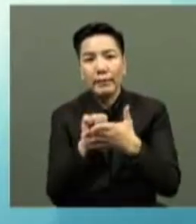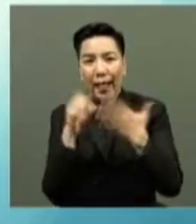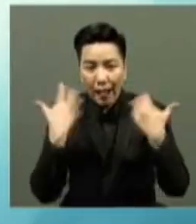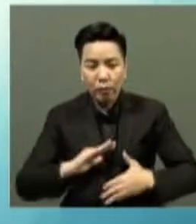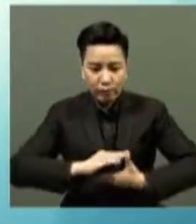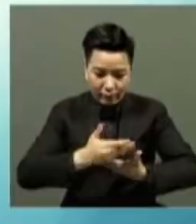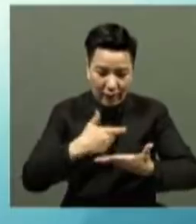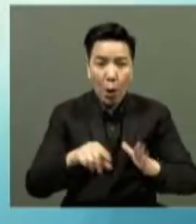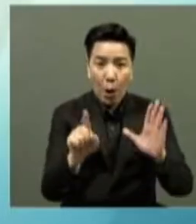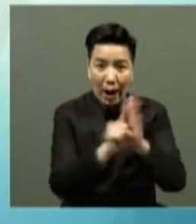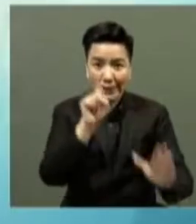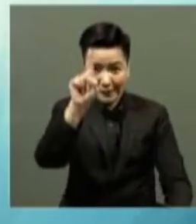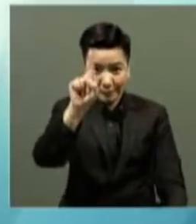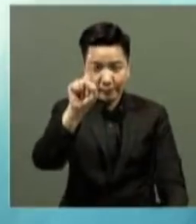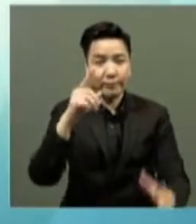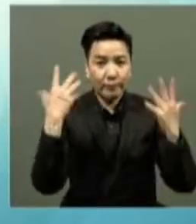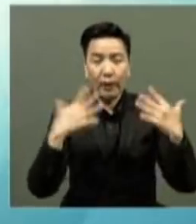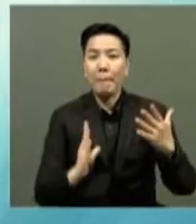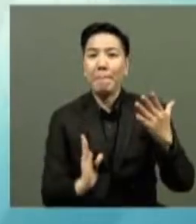บาทมันเป็นของท่านอยู่ทุกเดือนนะครับเราพยายามจะโอนเงินให้ท่านให้ได้นะครับถ้าท่านที่แก้ไขบัญชีแล้วใน1